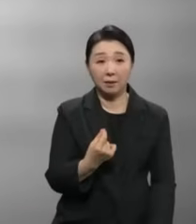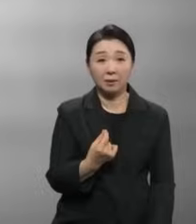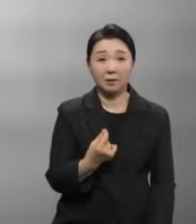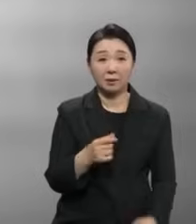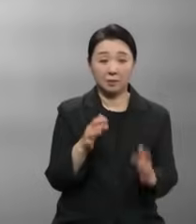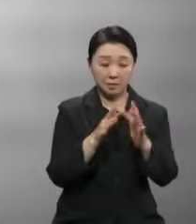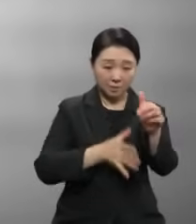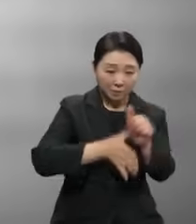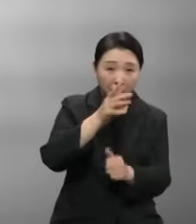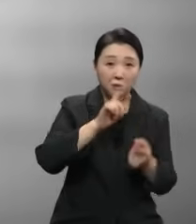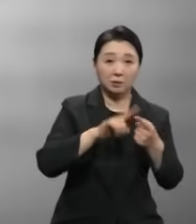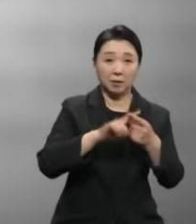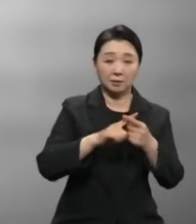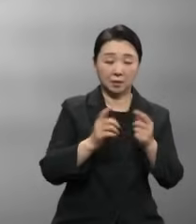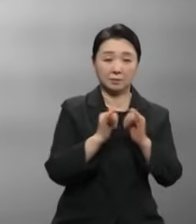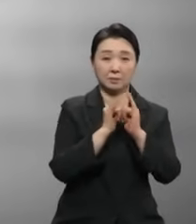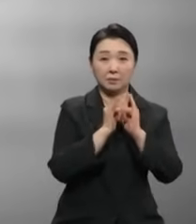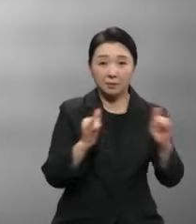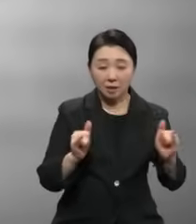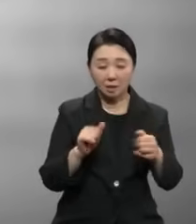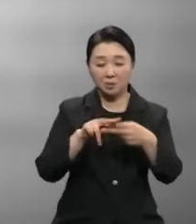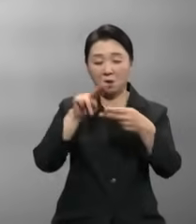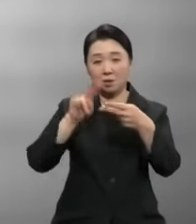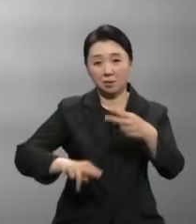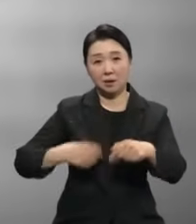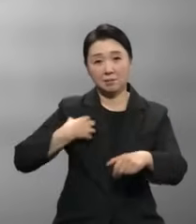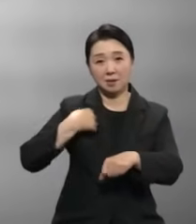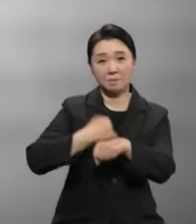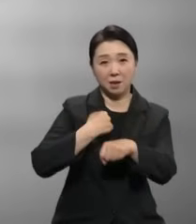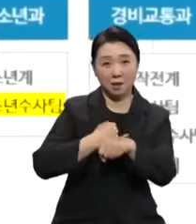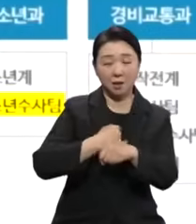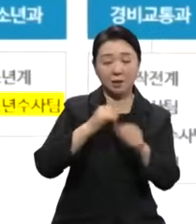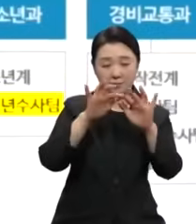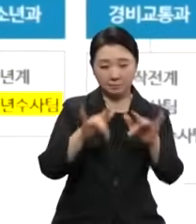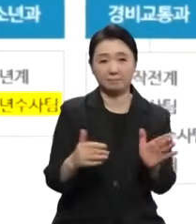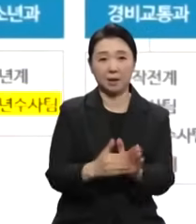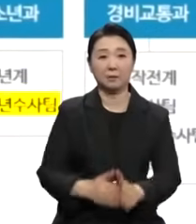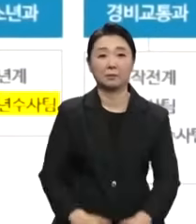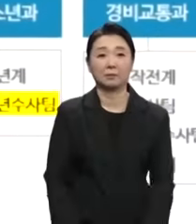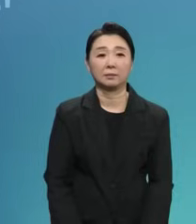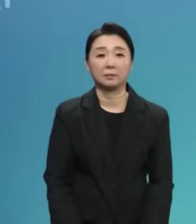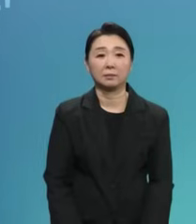사이버 테러에 대한 민형사상 책임을 묻겠다며 글을 마쳤습니다.